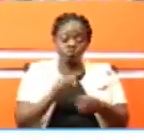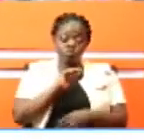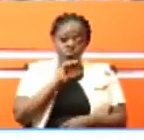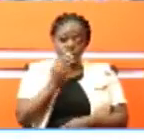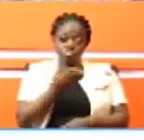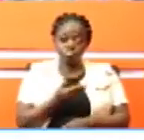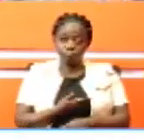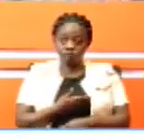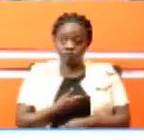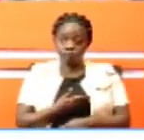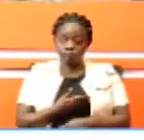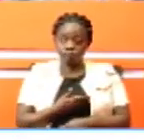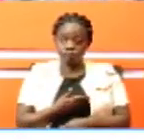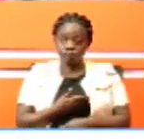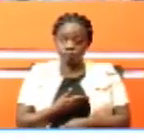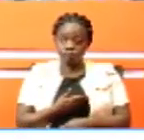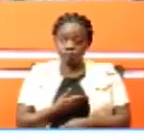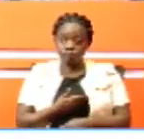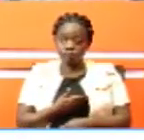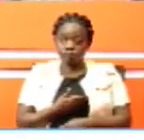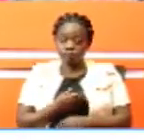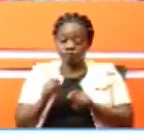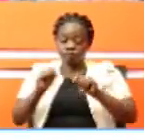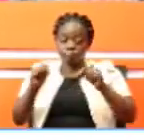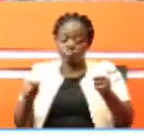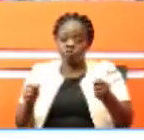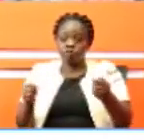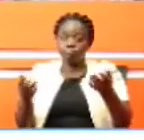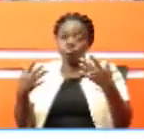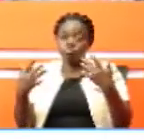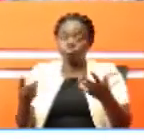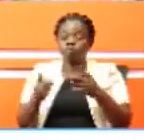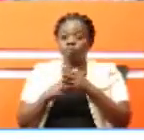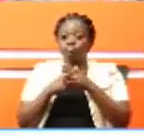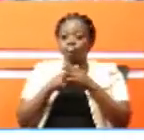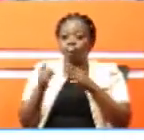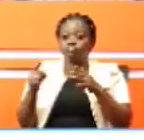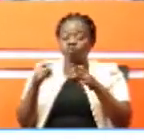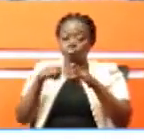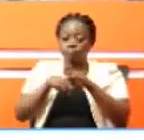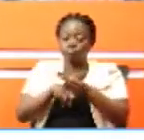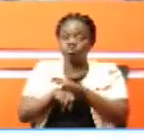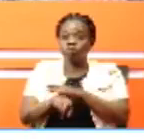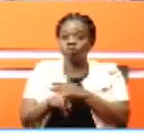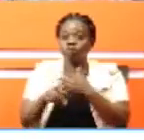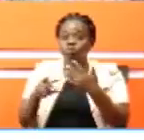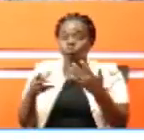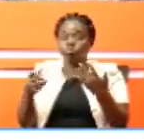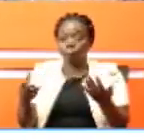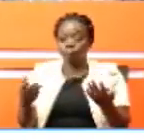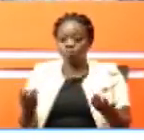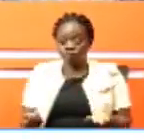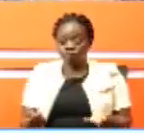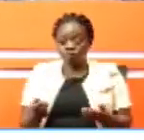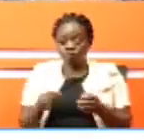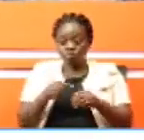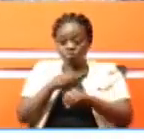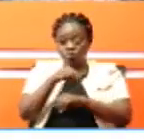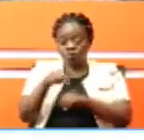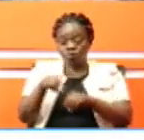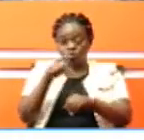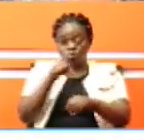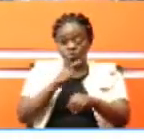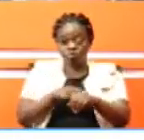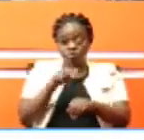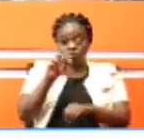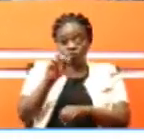omukazi ne bamubawunzeza ne bamumenya omukono ne badduka ne bakkirira eyo mutoke wansi. Ate tugenda okusala ziwera nga bbiri ezekawungeezi tugenda